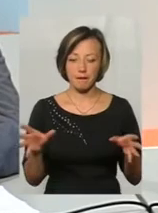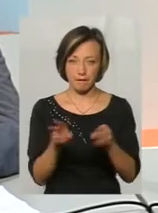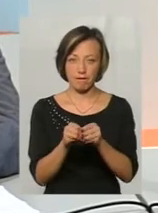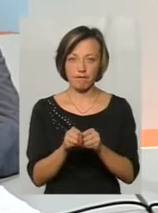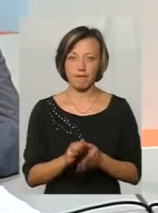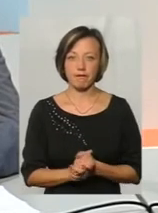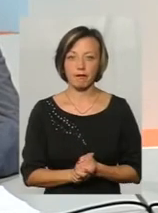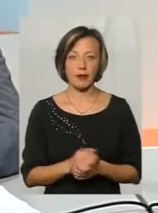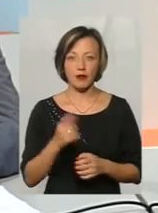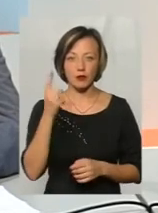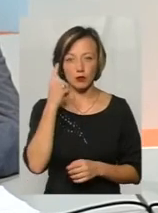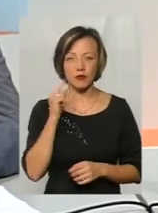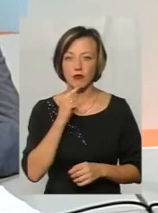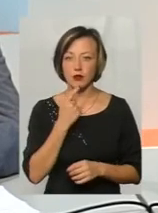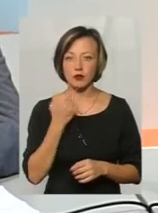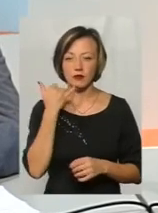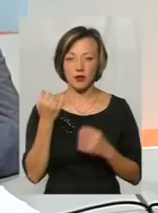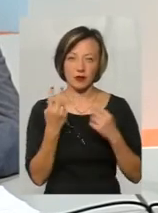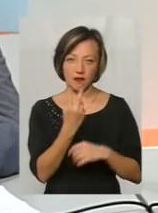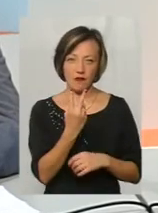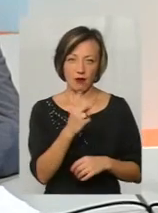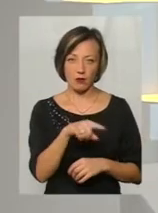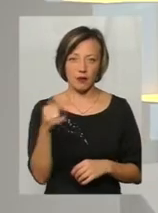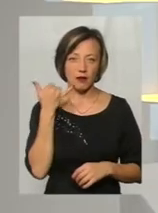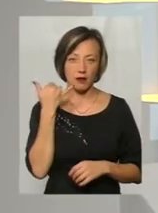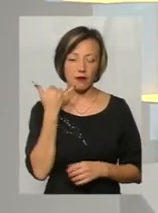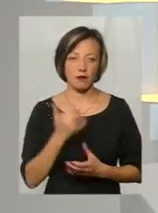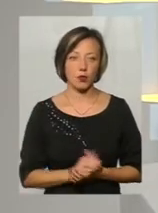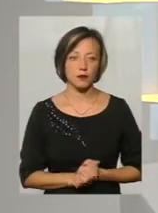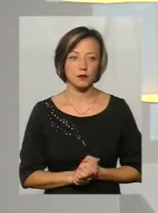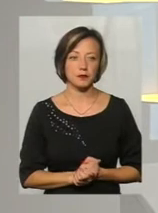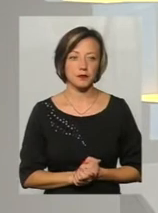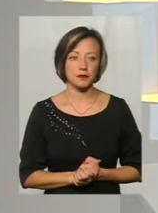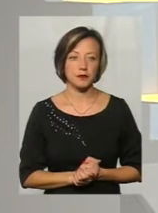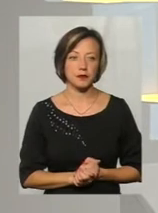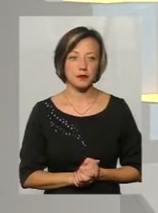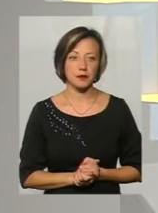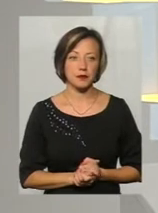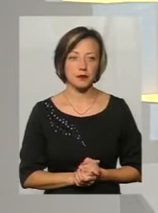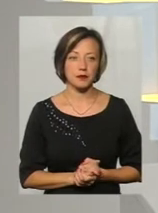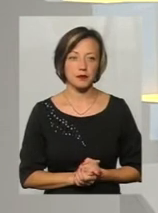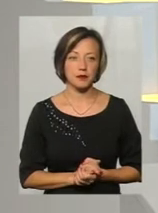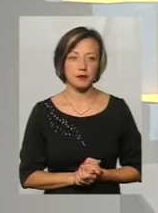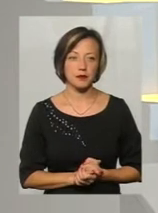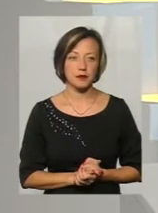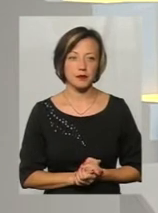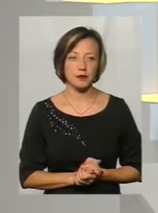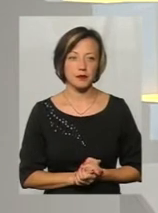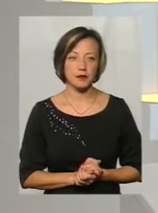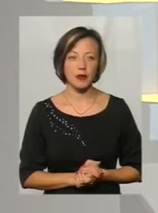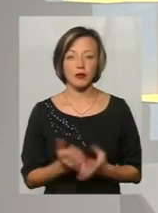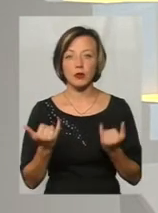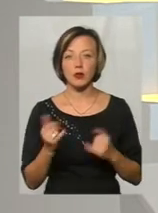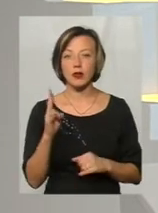я не думаю, що тяжко подзвонити по двом номерам телефонів. Дякую, пане Кирил. Ще на сьогодні, на